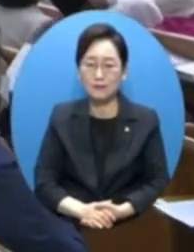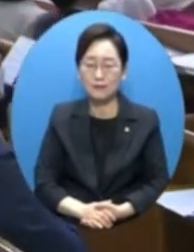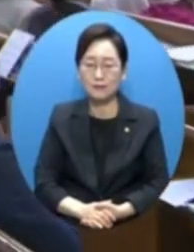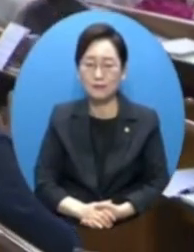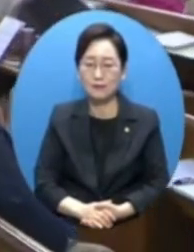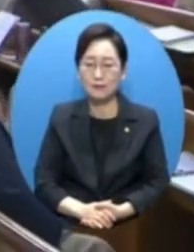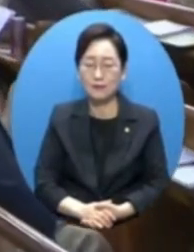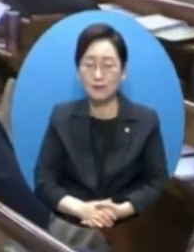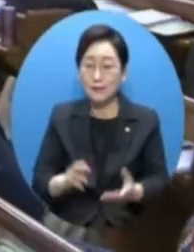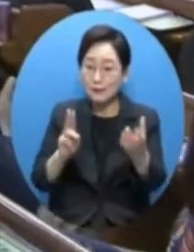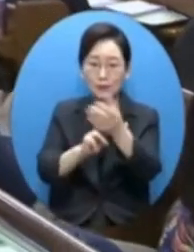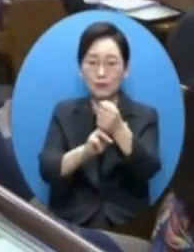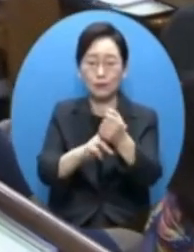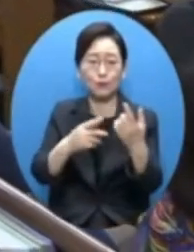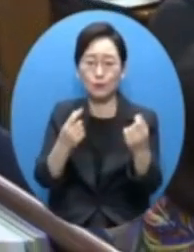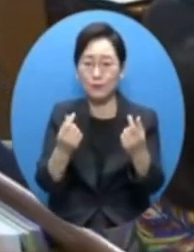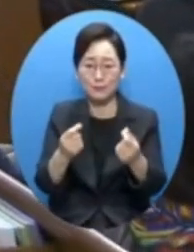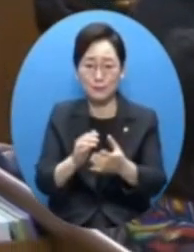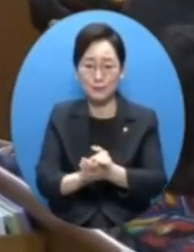기적적으로